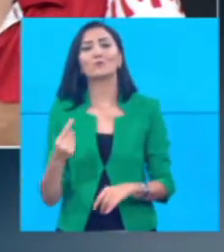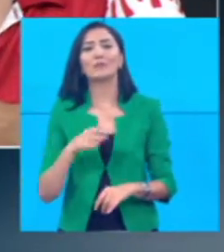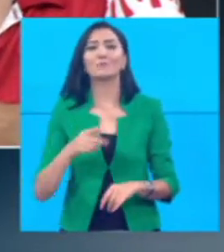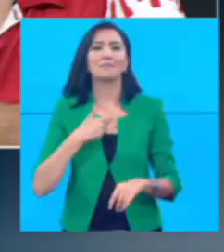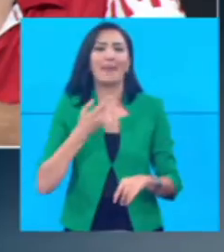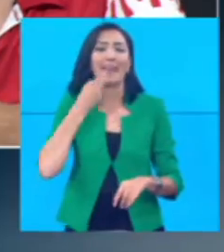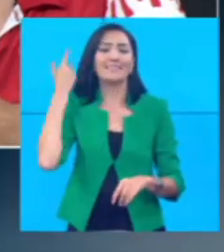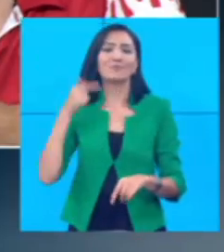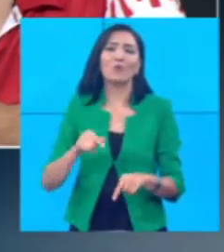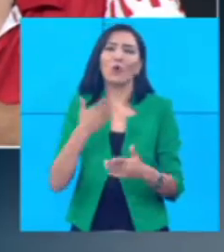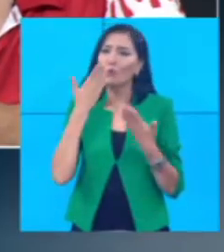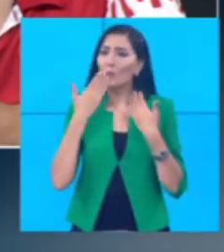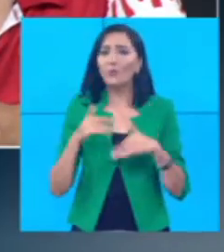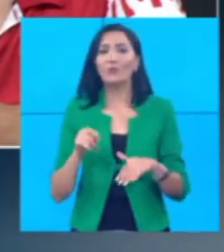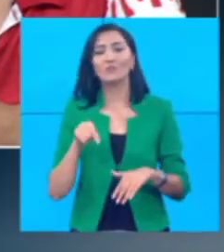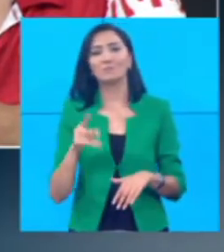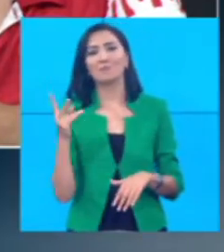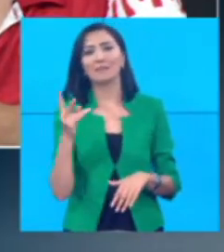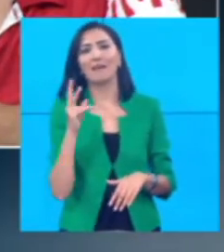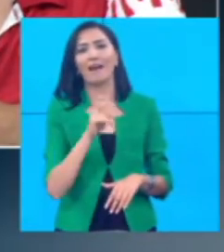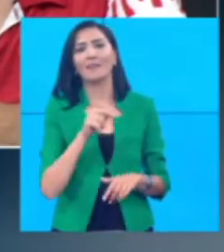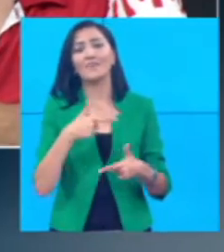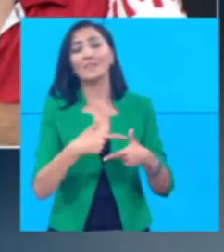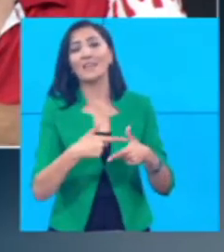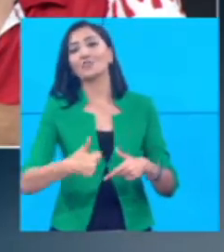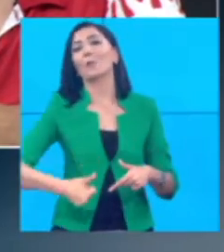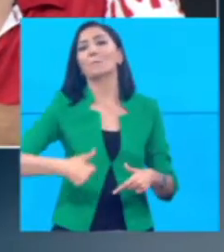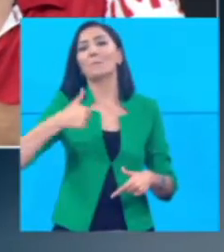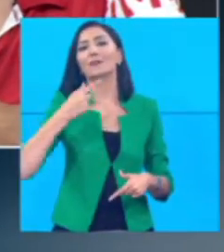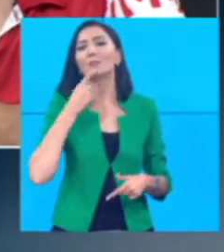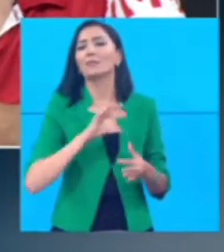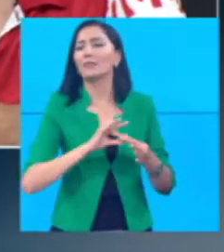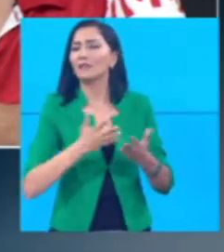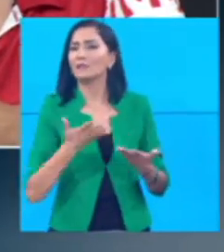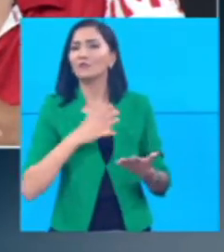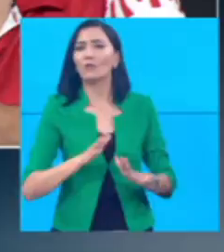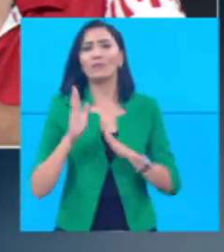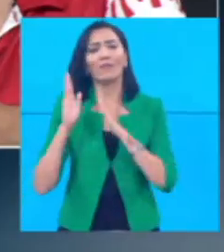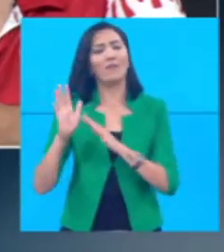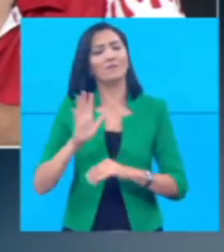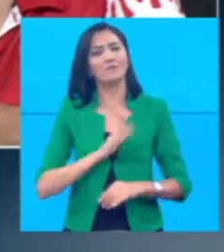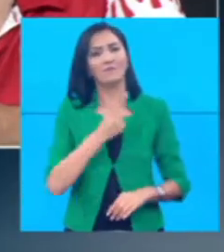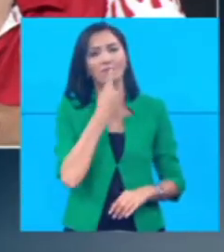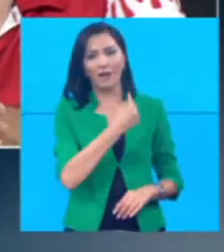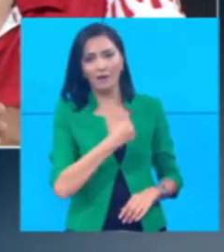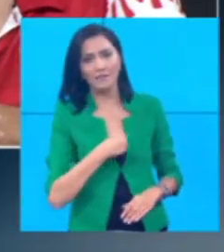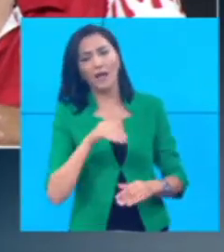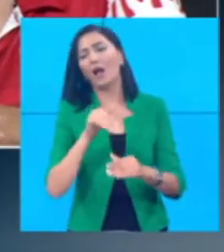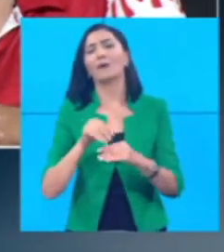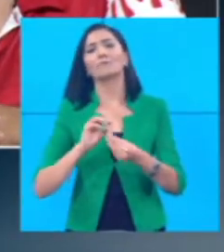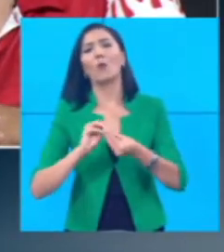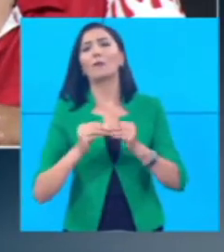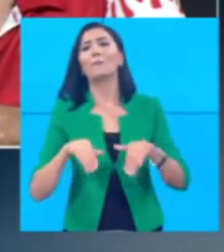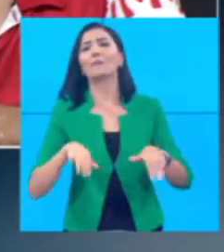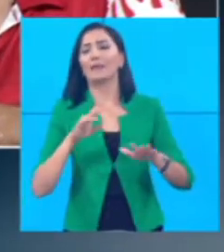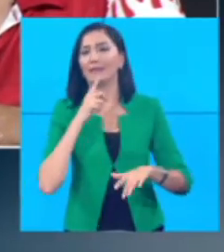gidiyor. Yani bizim zamanımızda bunlar yoktu. Şimdi 2 aydı hatta federasyon başkanımız dedi ne kadar istiyorsan devam ettir dedi. Yani kamp sorun